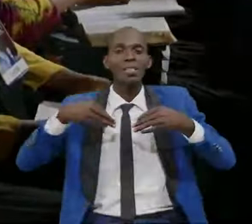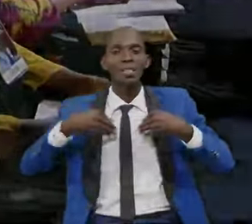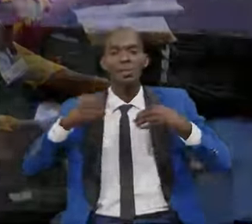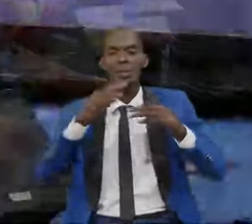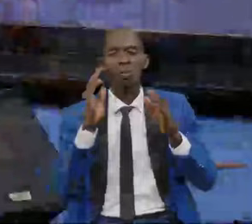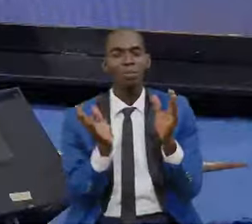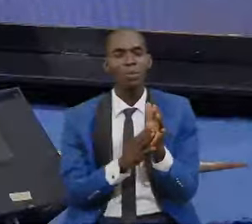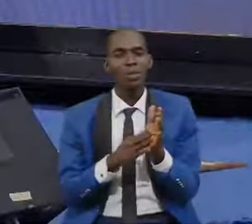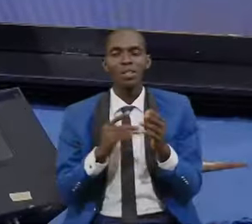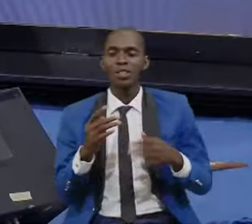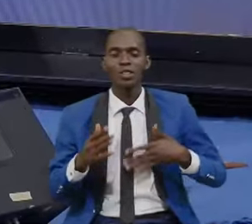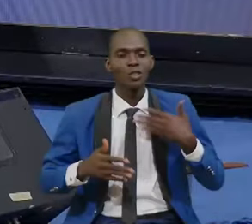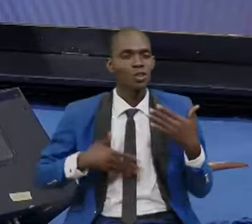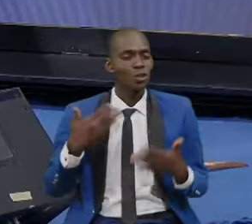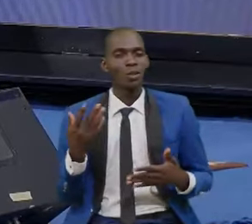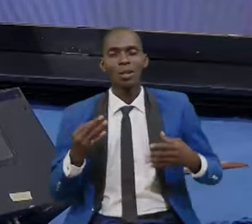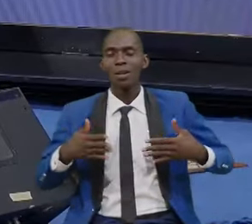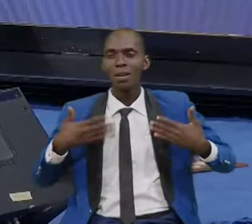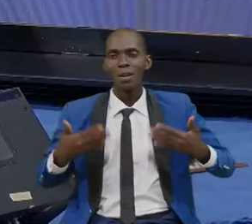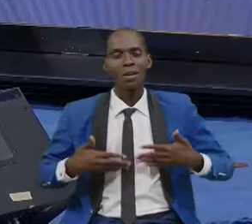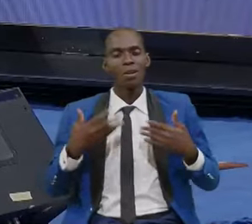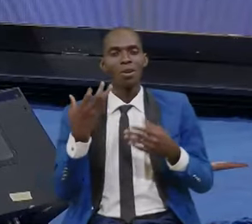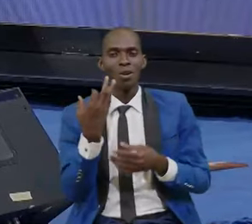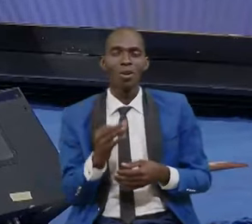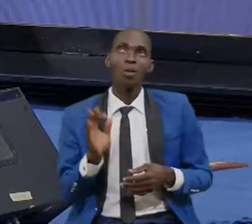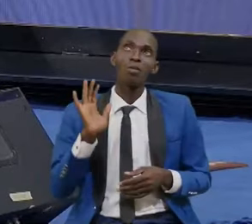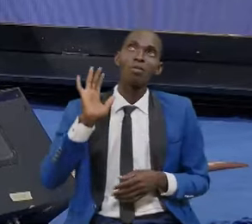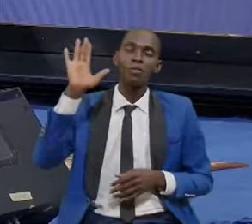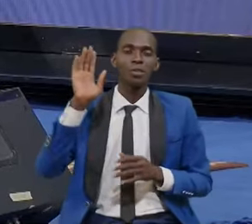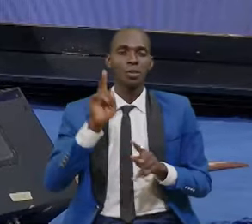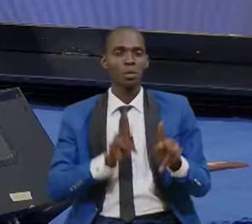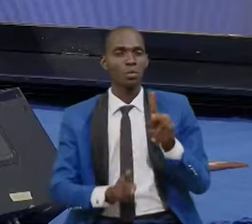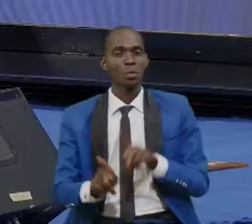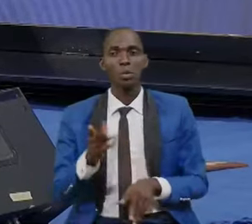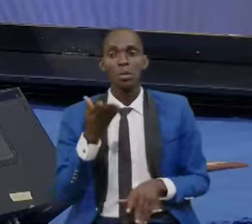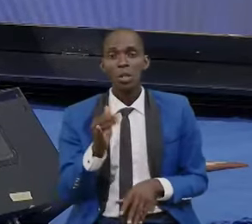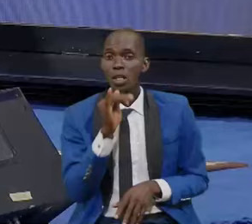milieu du bonheur, l'allégresse de son peuple.